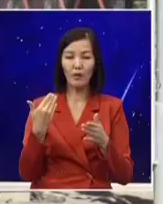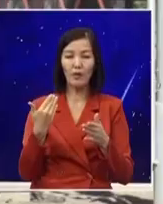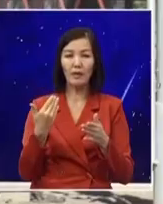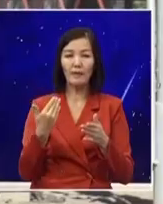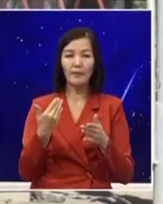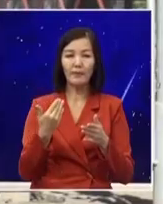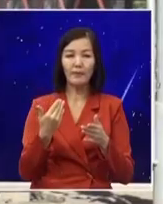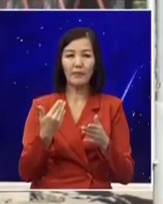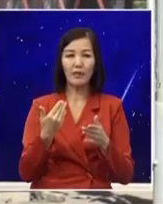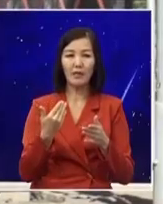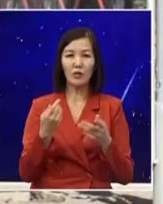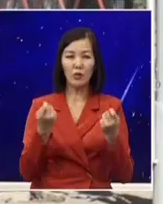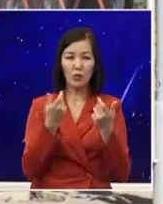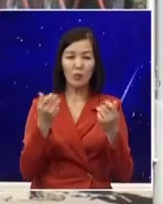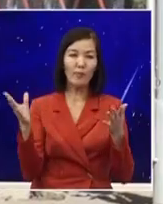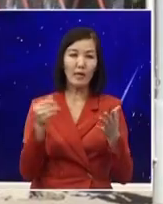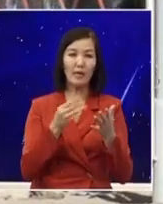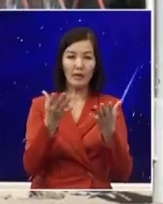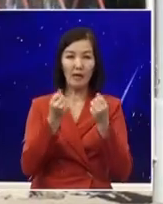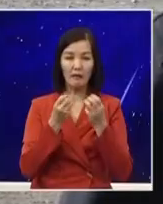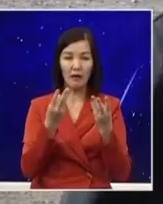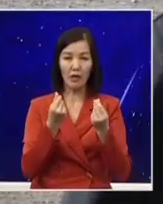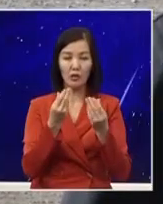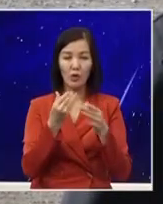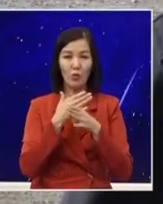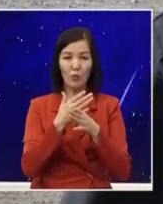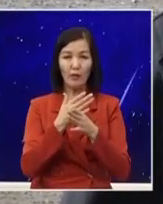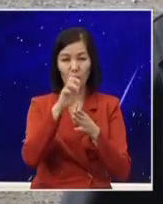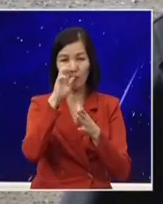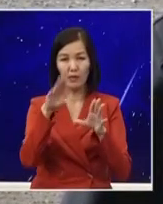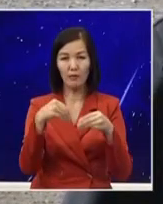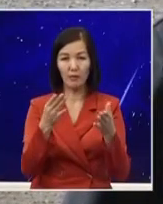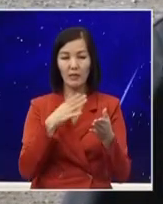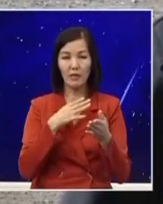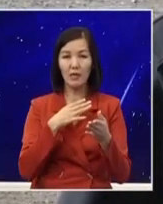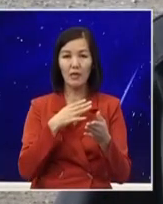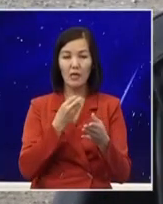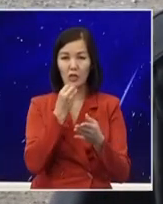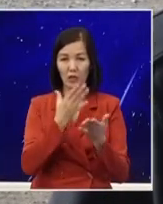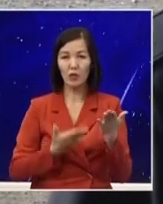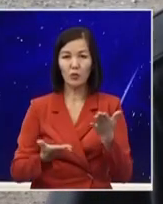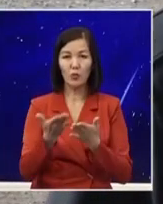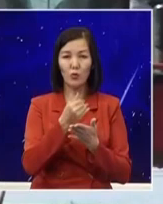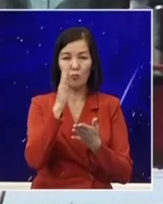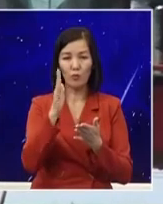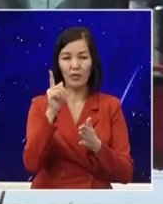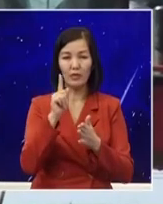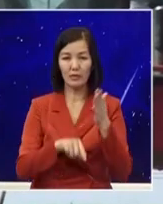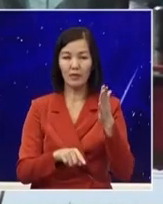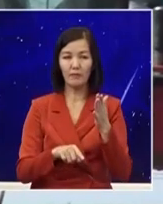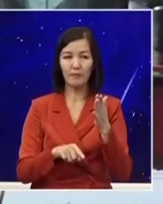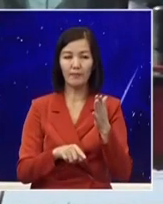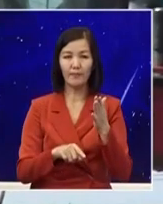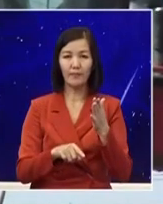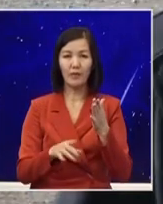гербицидтерге, тыңайтқыштарға бәріне берді уақытында. Биылғыда өнім болады деп ойлаймыз, Аллаға шүкір, бар өнімде.